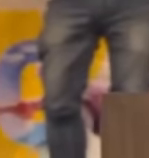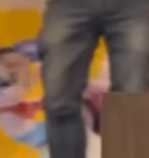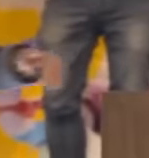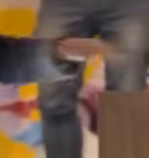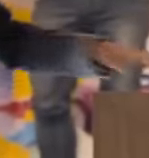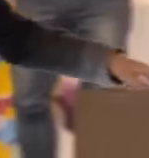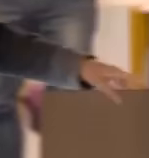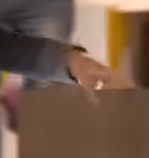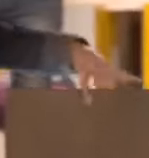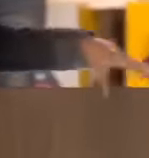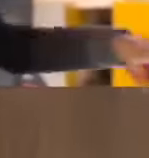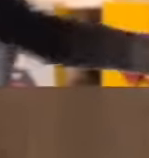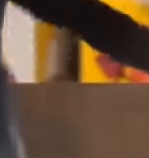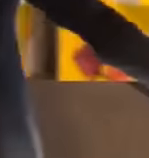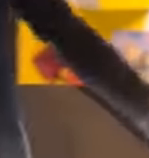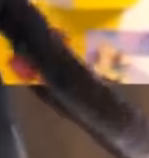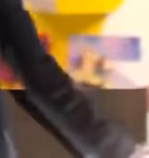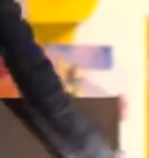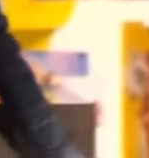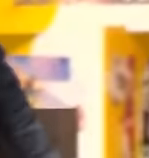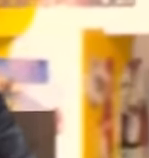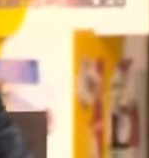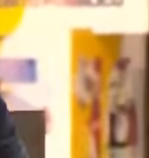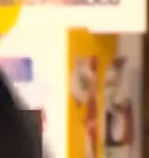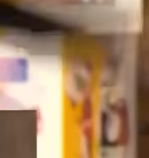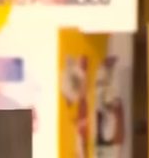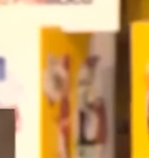Provo a mettermi davanti.